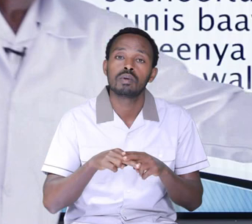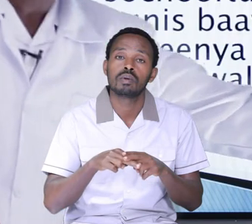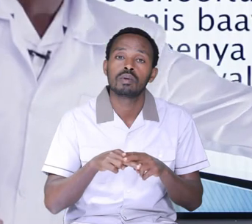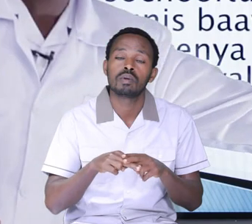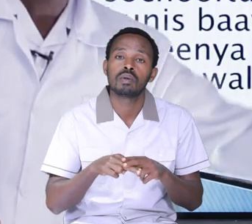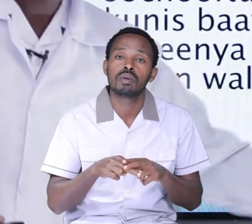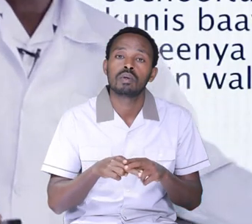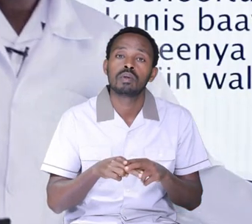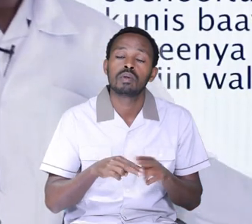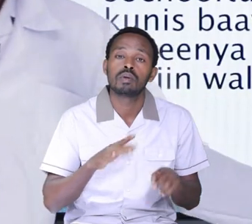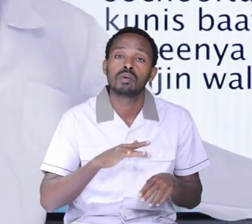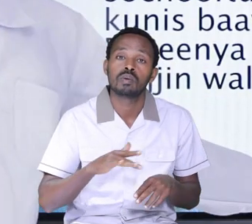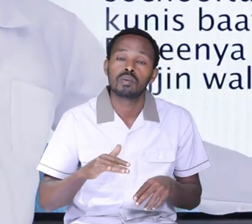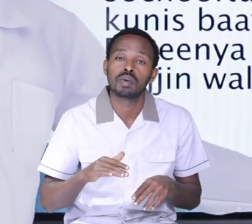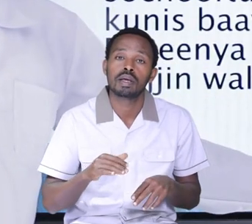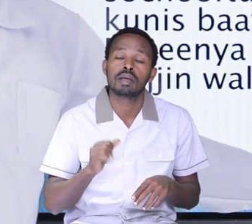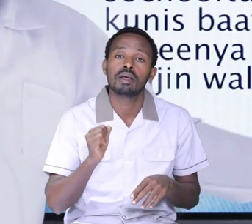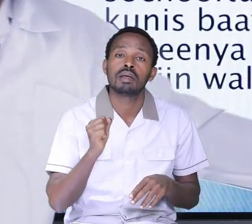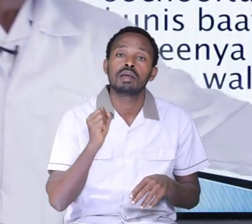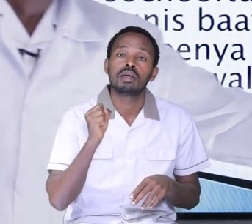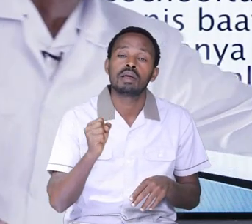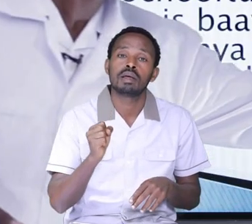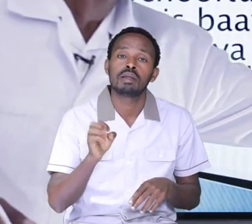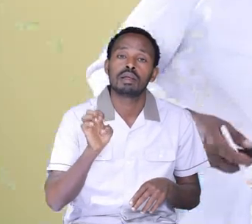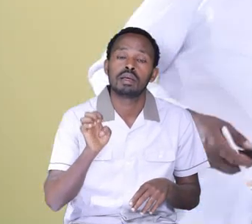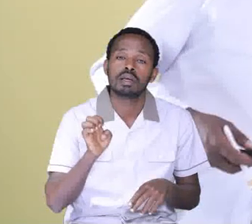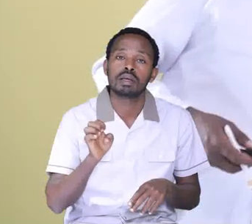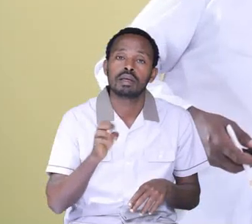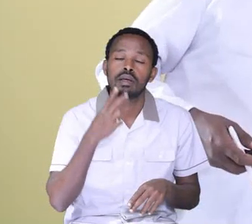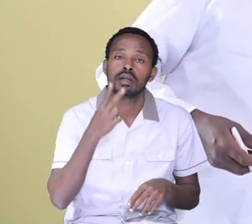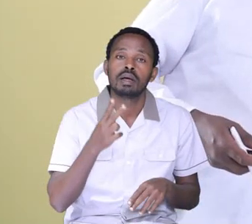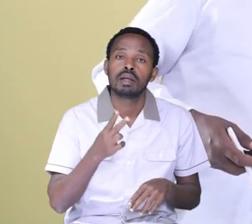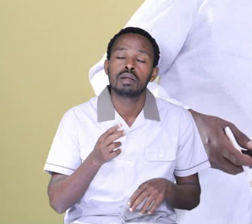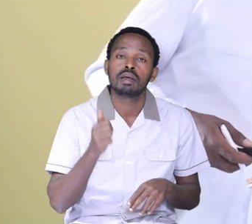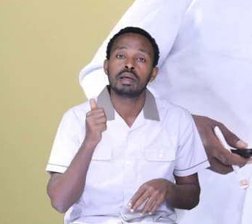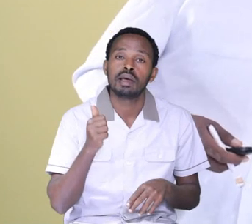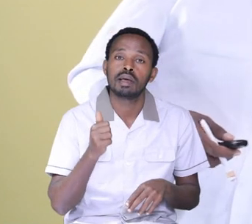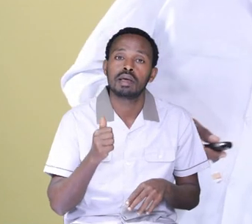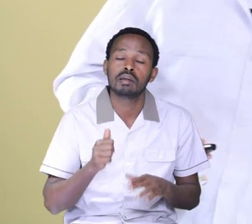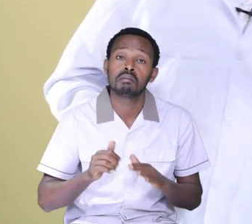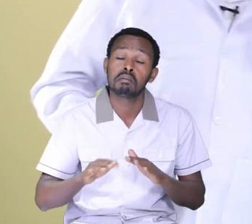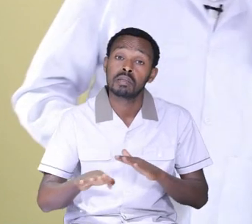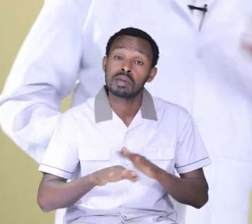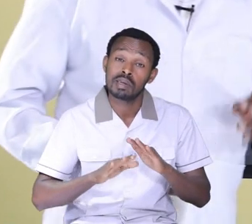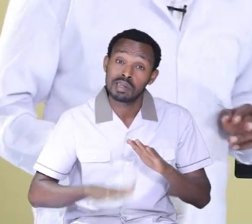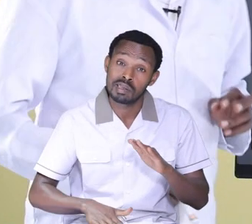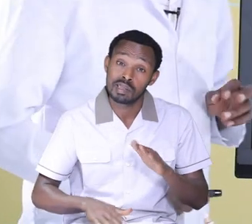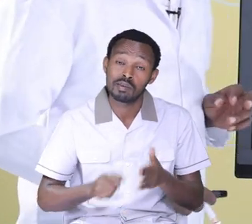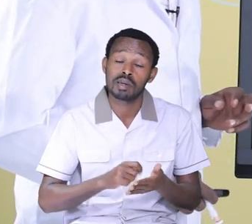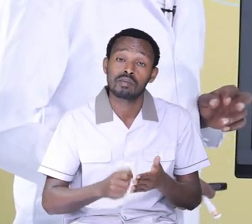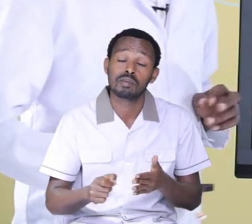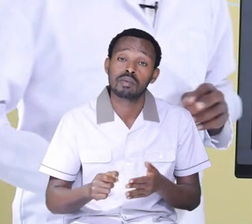qubee SE kan jettu waliin ilaalleerra. As keessatti een kun gara jalaatti gadi siqxee kan barreeffamtu taati.